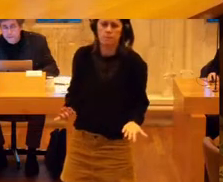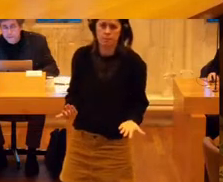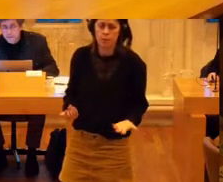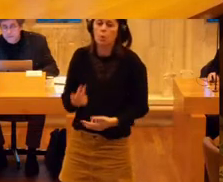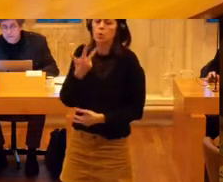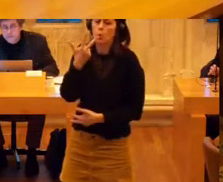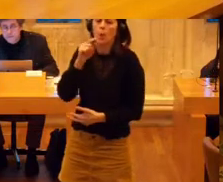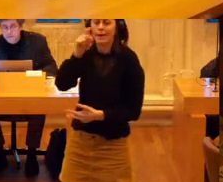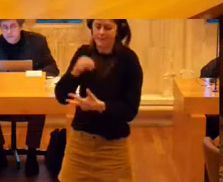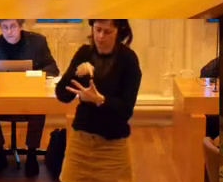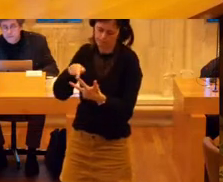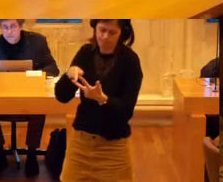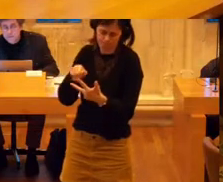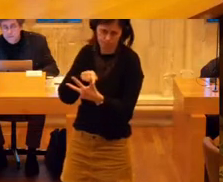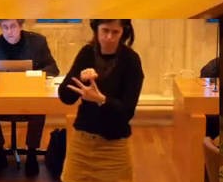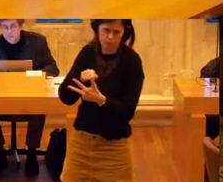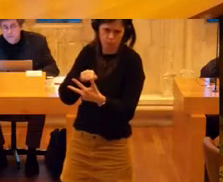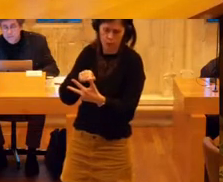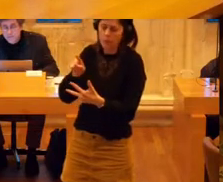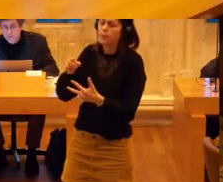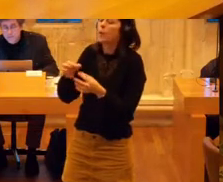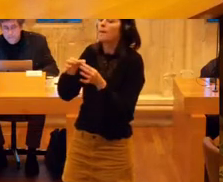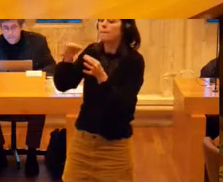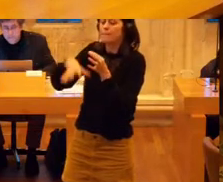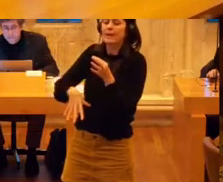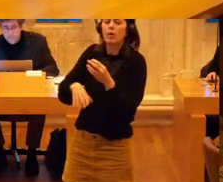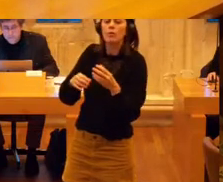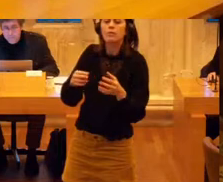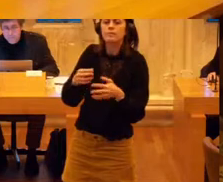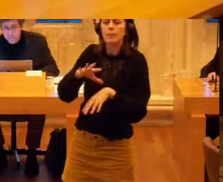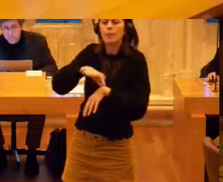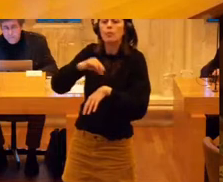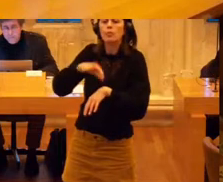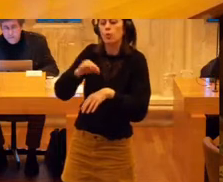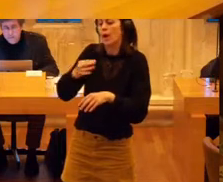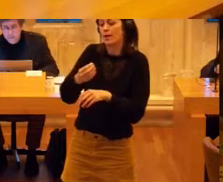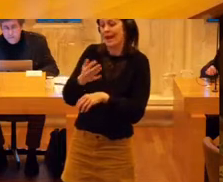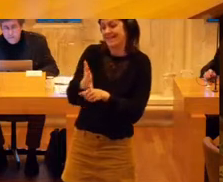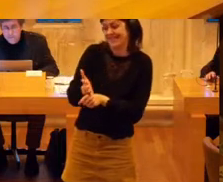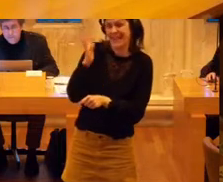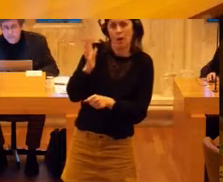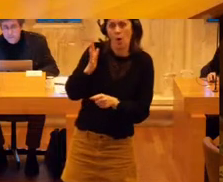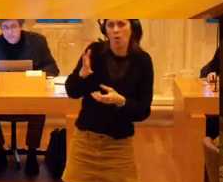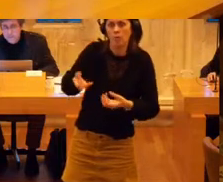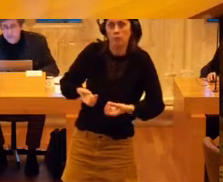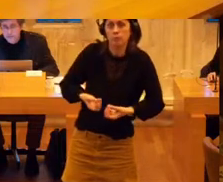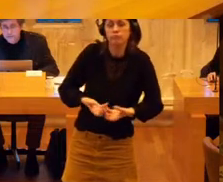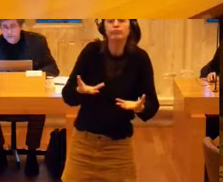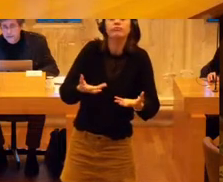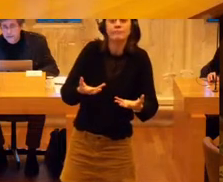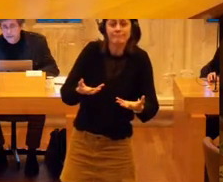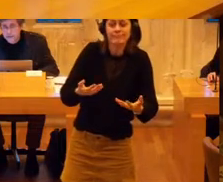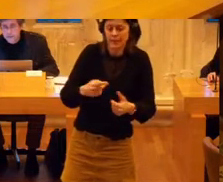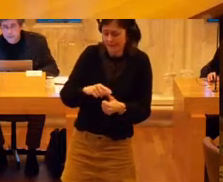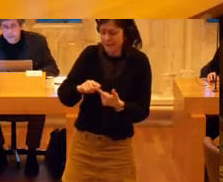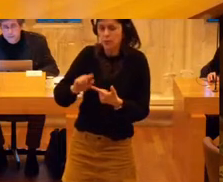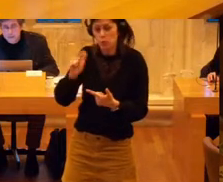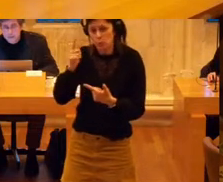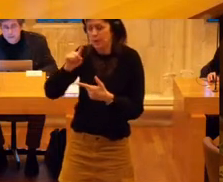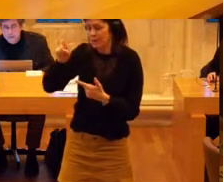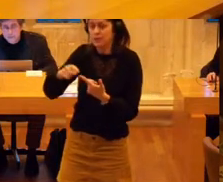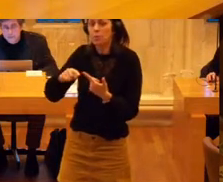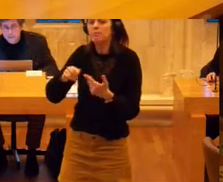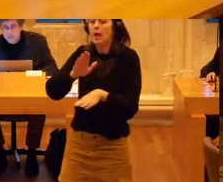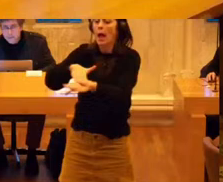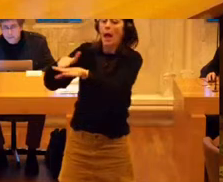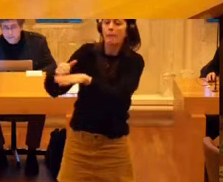quel est le bilan de l'initiative Axiom que vous aviez lancée il y a 5 ans? Deuxièmement, est-ce qu'il y a eu des réponses sur cet